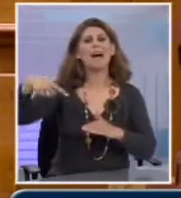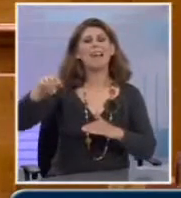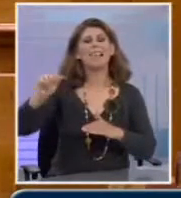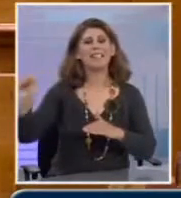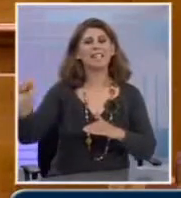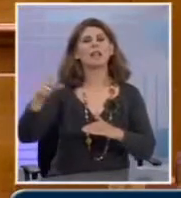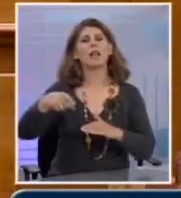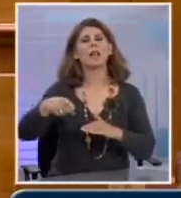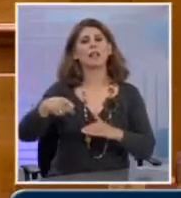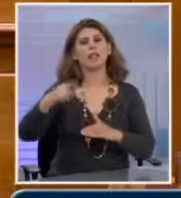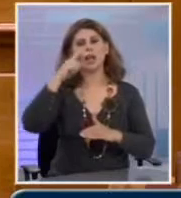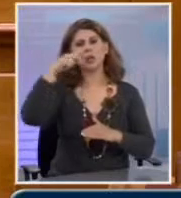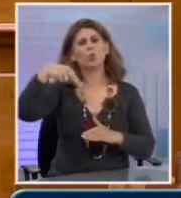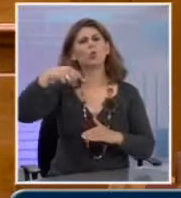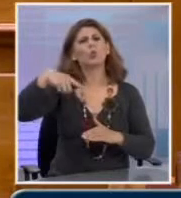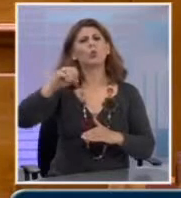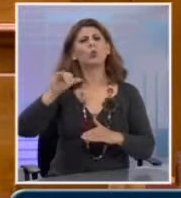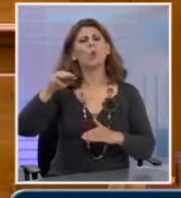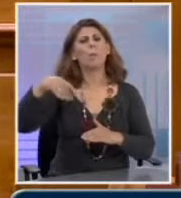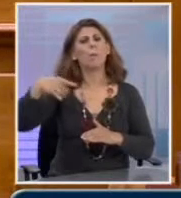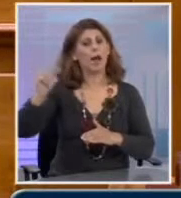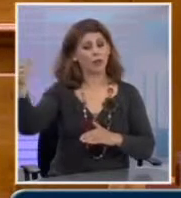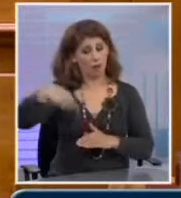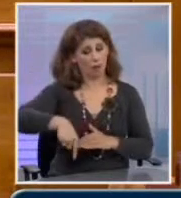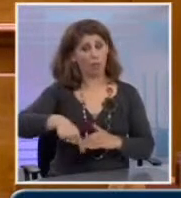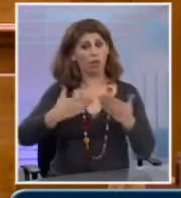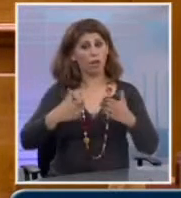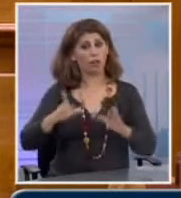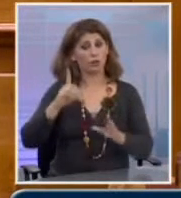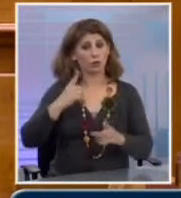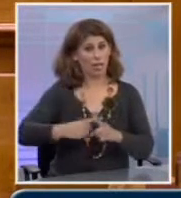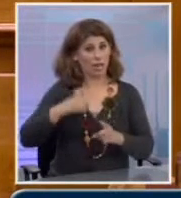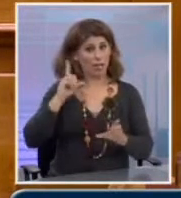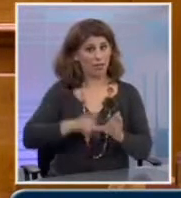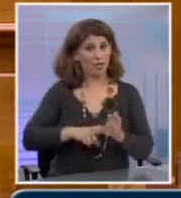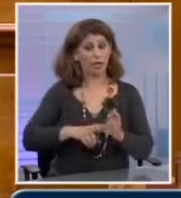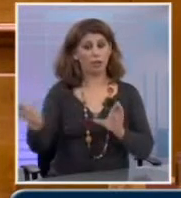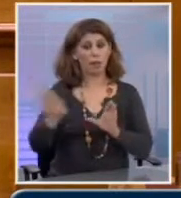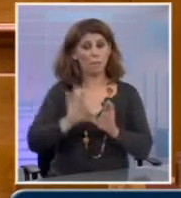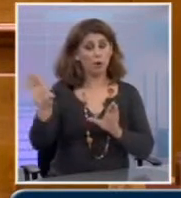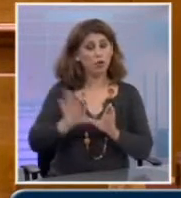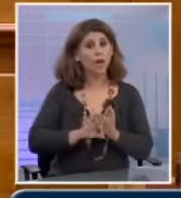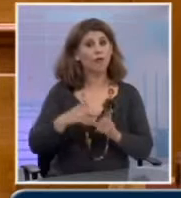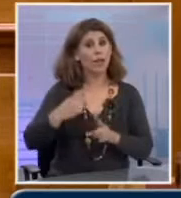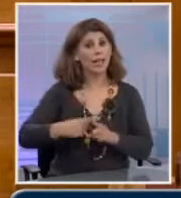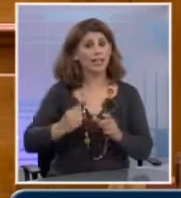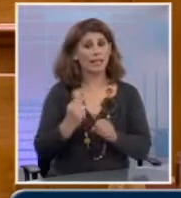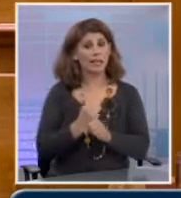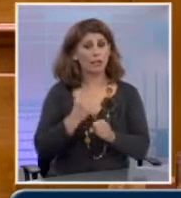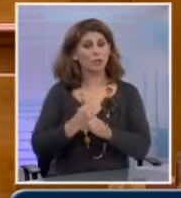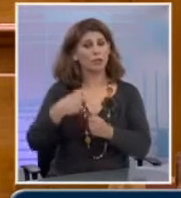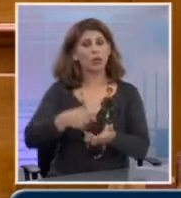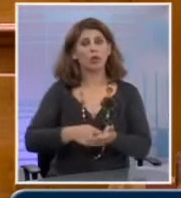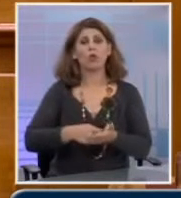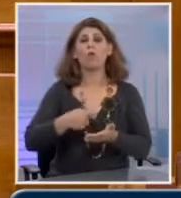Panama Papers. Να έρθουν εδώ, να ανοίξουν στην Ελλάδα τις εταιρείες τους, να προσλάβουν Έλληνες εργαζόμενους και να πληρώνουν φορολογία. Αλλά και στον